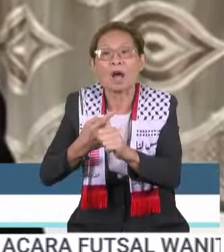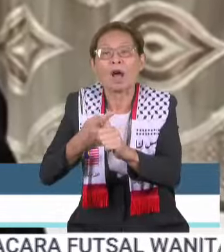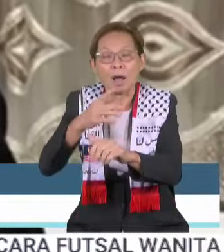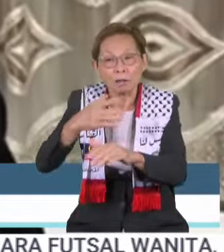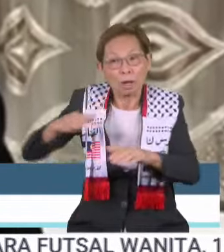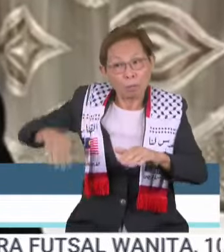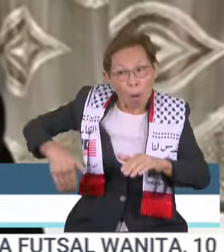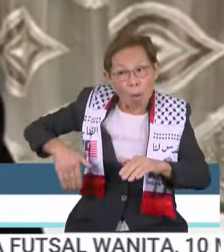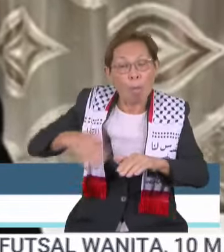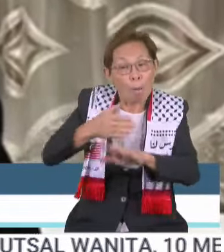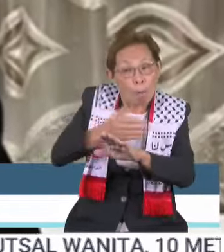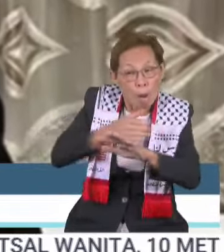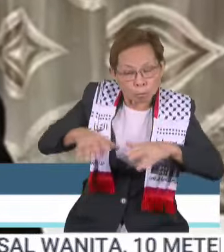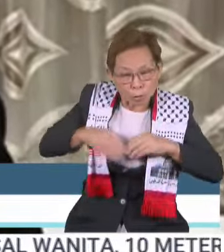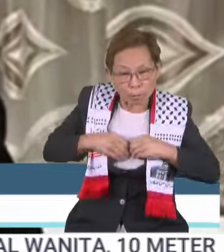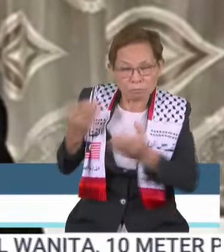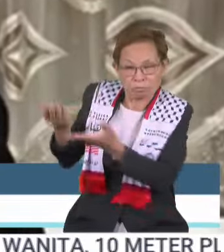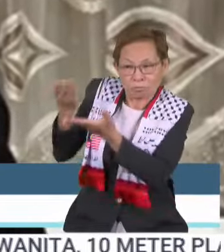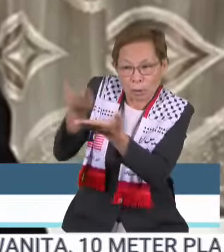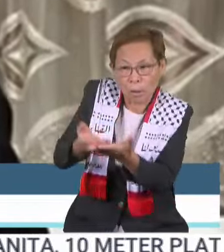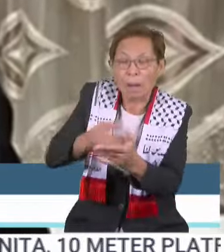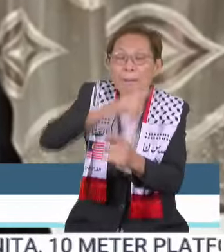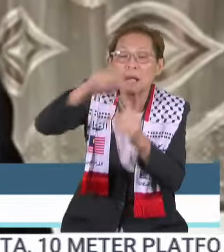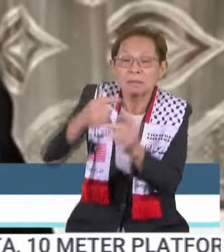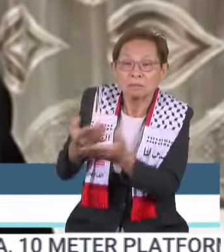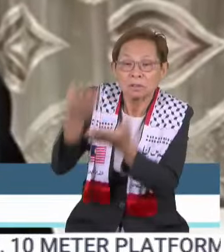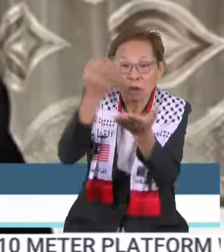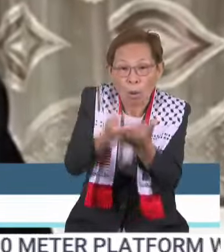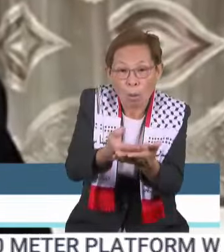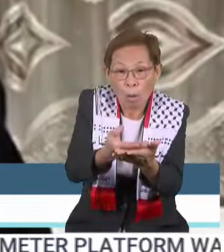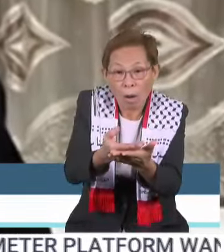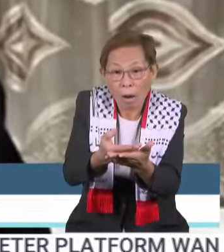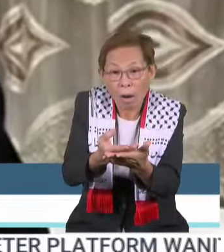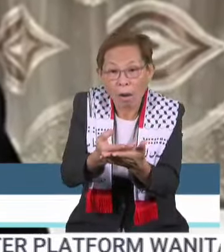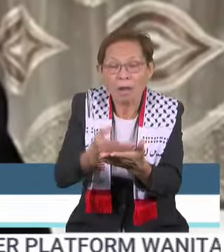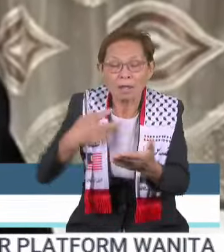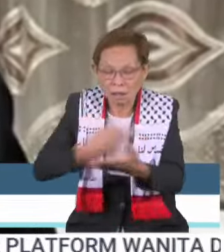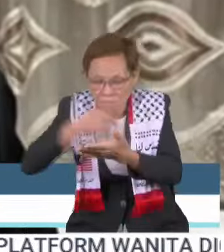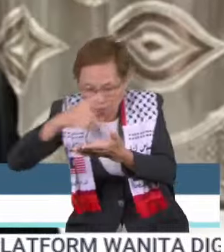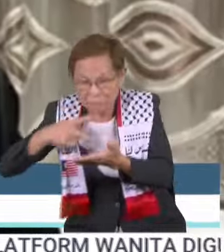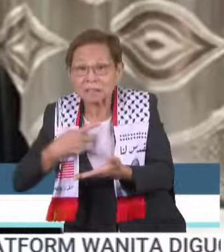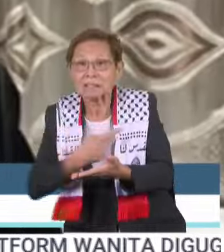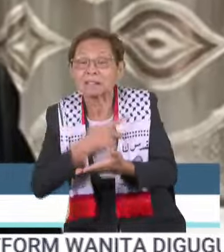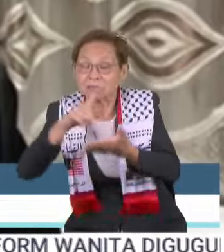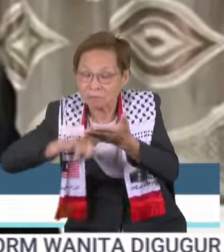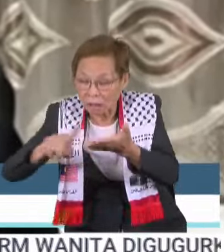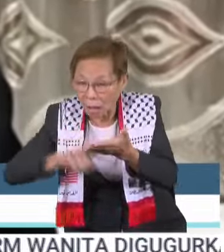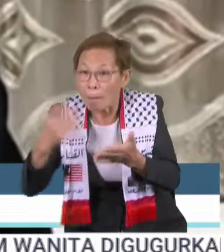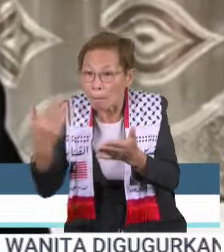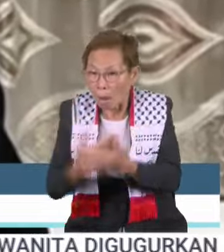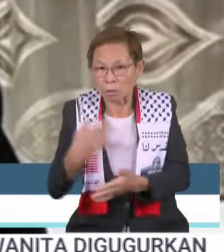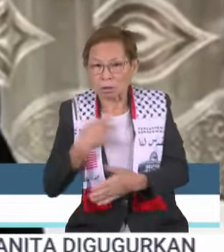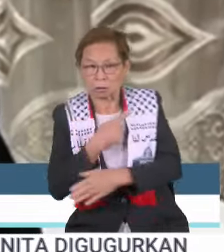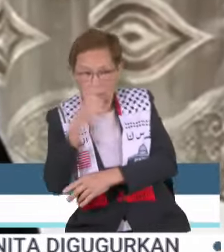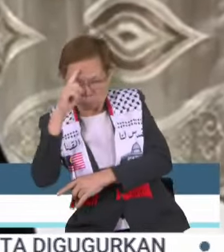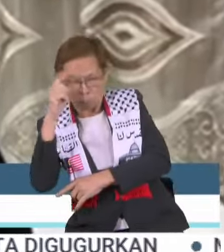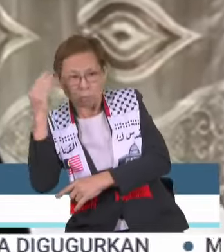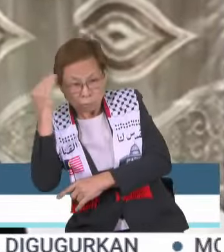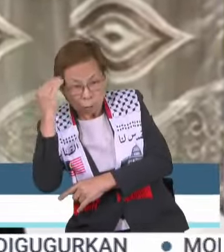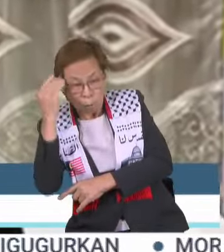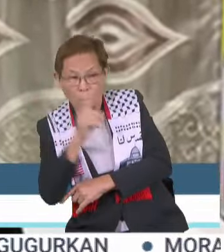tawaran tersebut. Kerana apabila tawaran-tawaran ini dibuat atas talian, kita semak, mau kita dapat tahu sama ada dia tulen